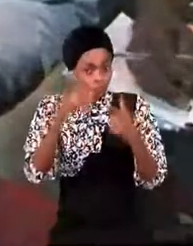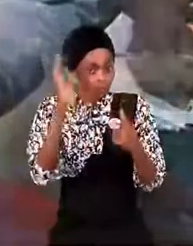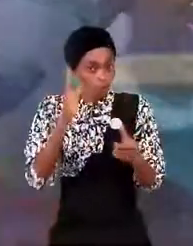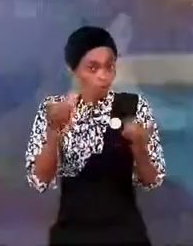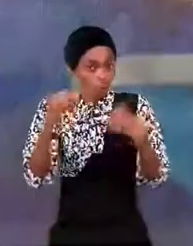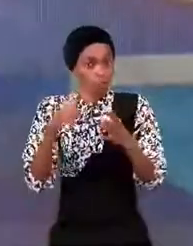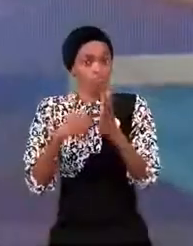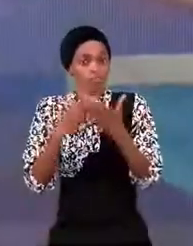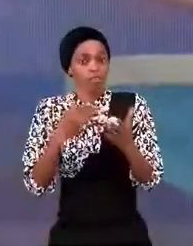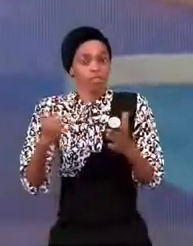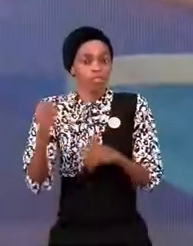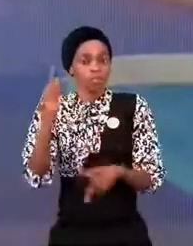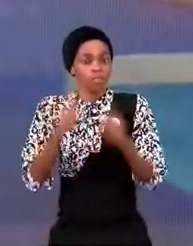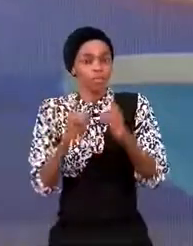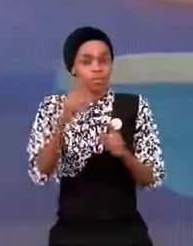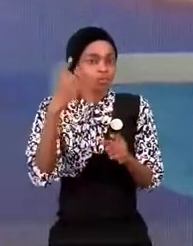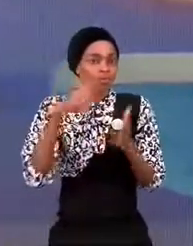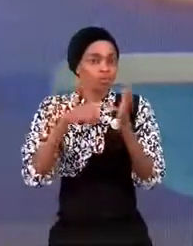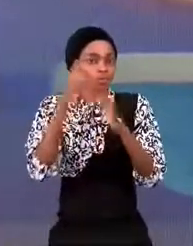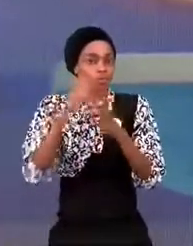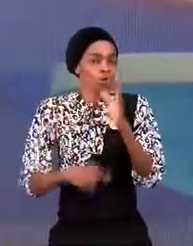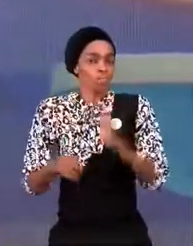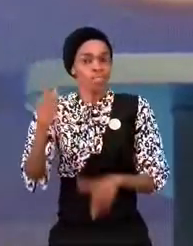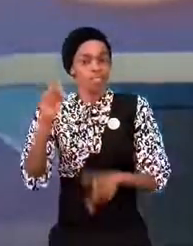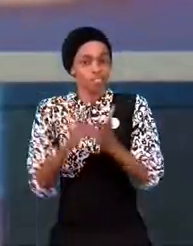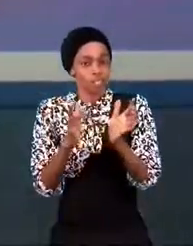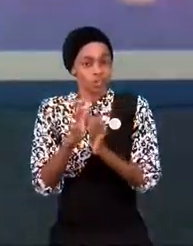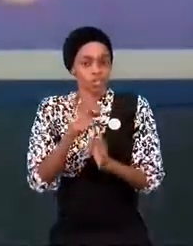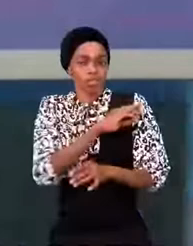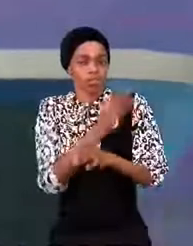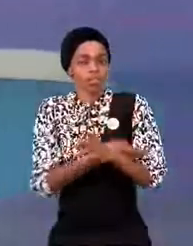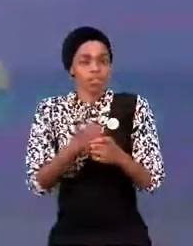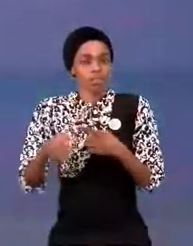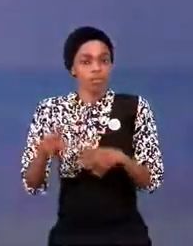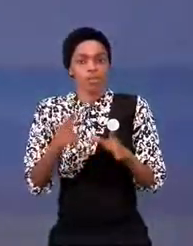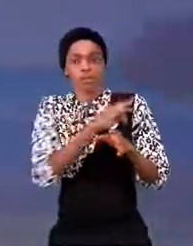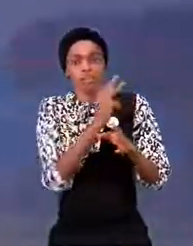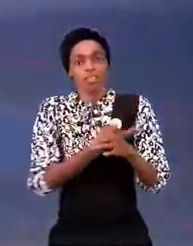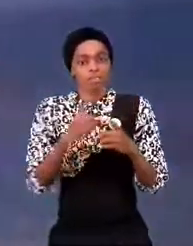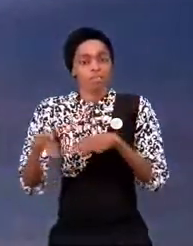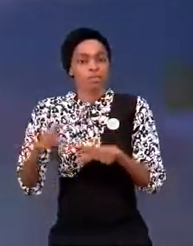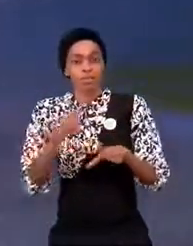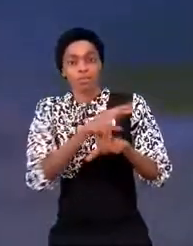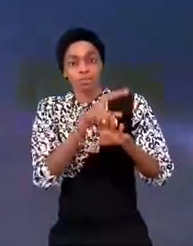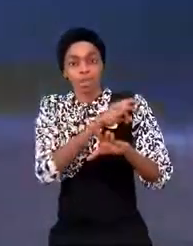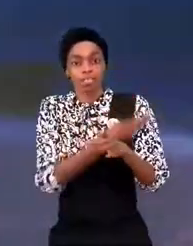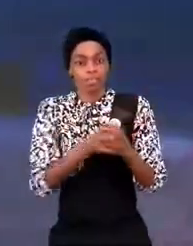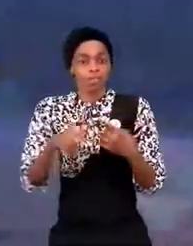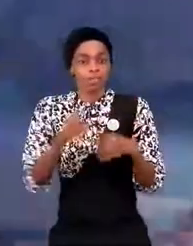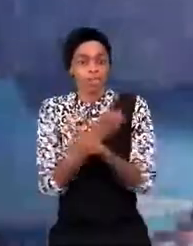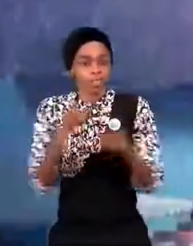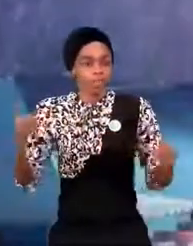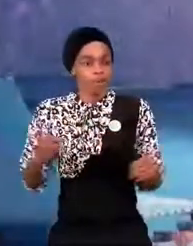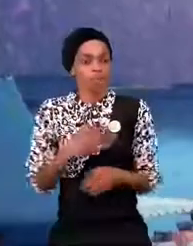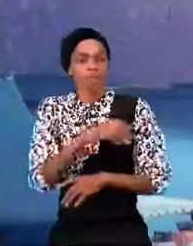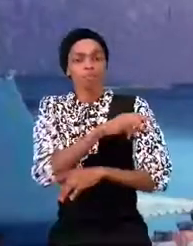de faire, capable de guérir, puissant de guérir, puissant pour délivrer, puissant pour affranchir. Il marcha devant